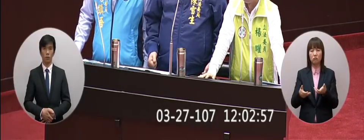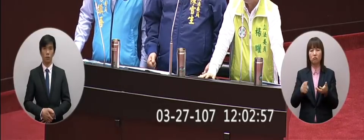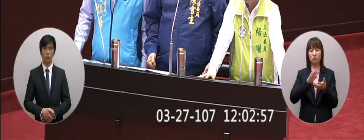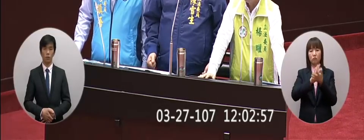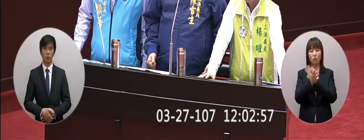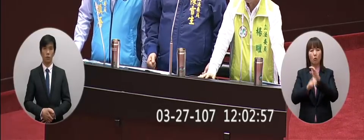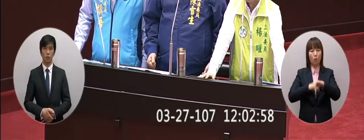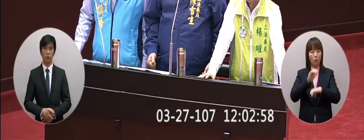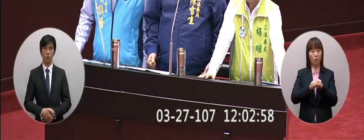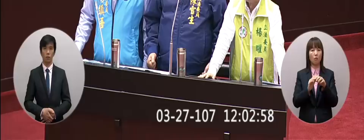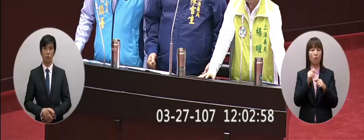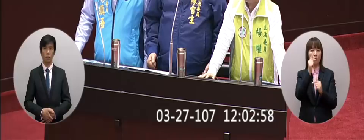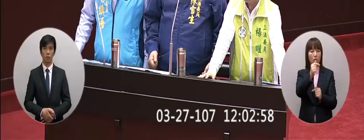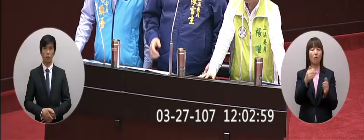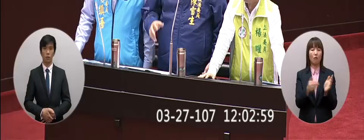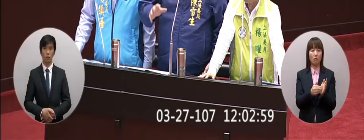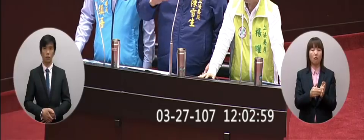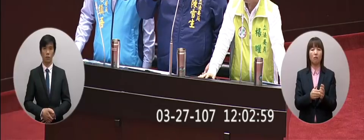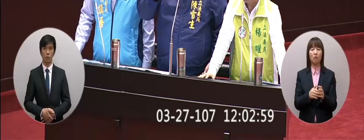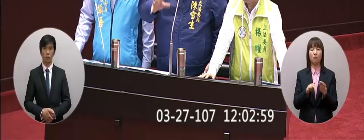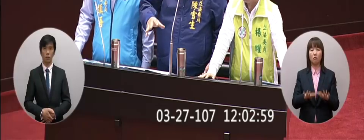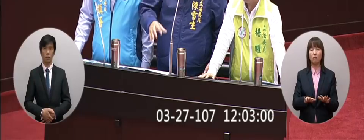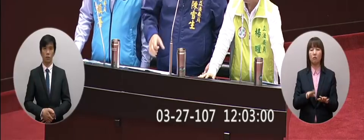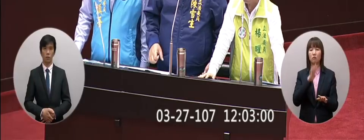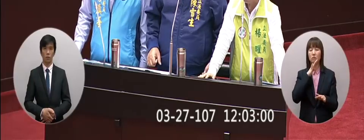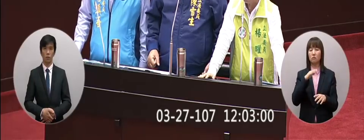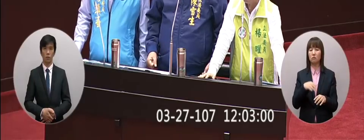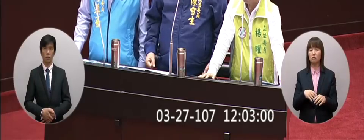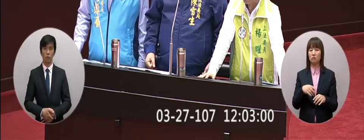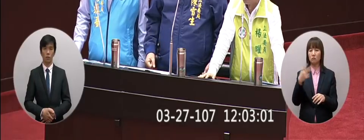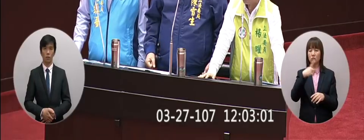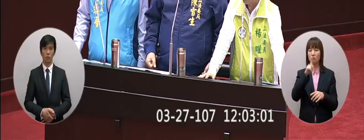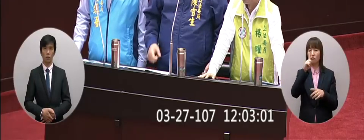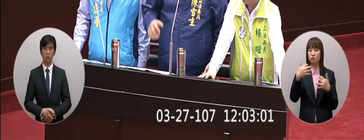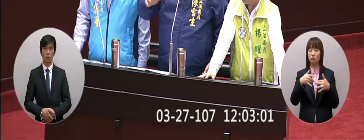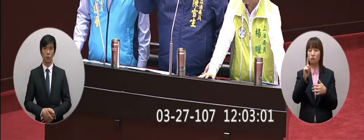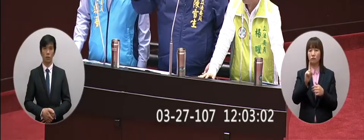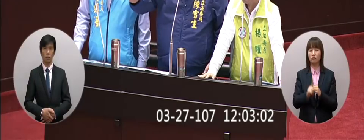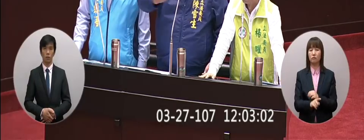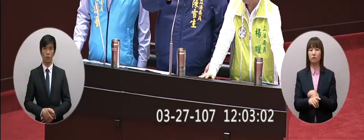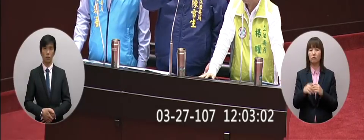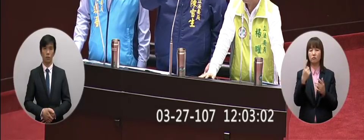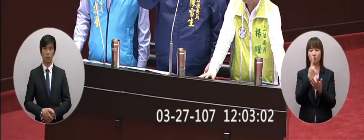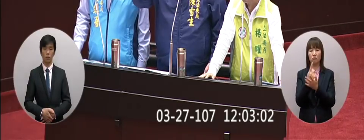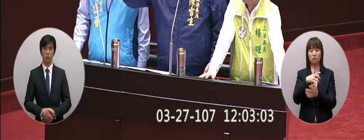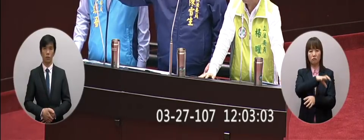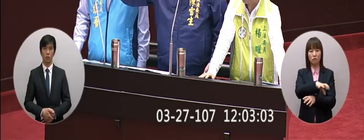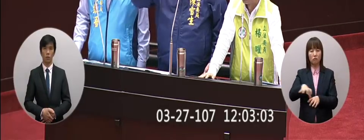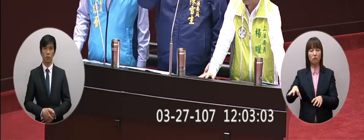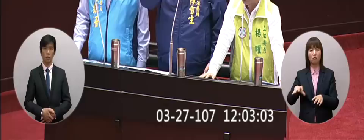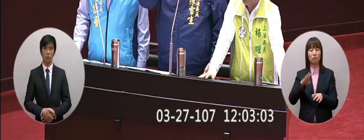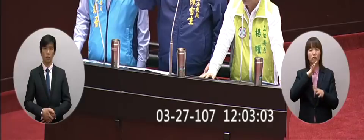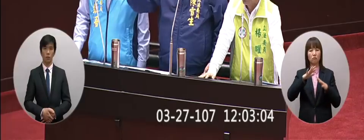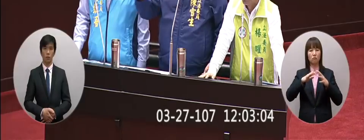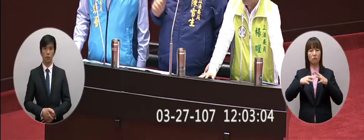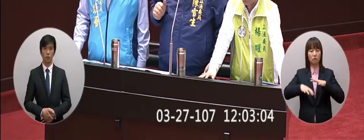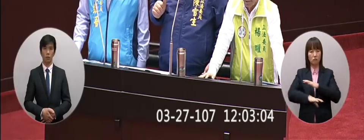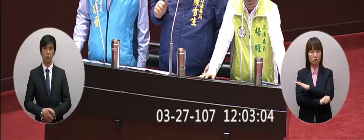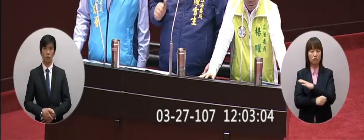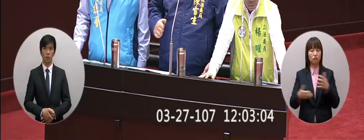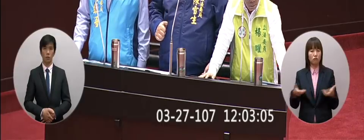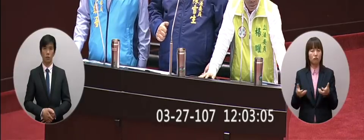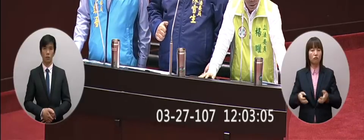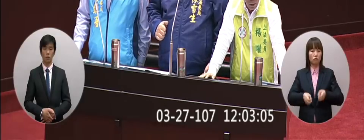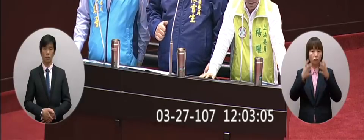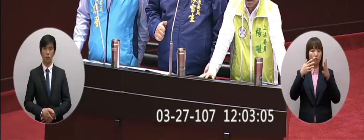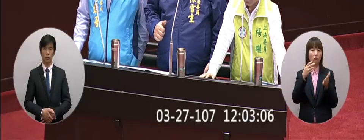已经完备了，都已经完备了。所以说这里面呢，还有一个问题是什么呢？各县市基础建设大部分都已经完